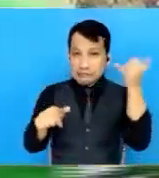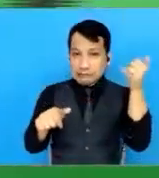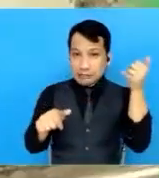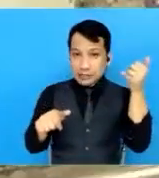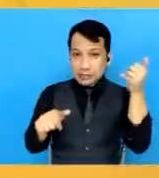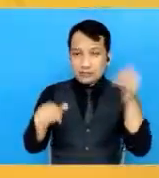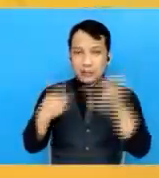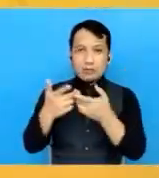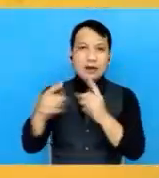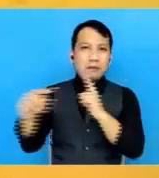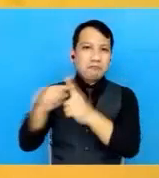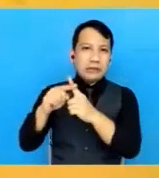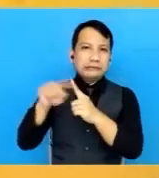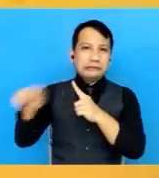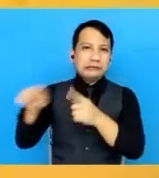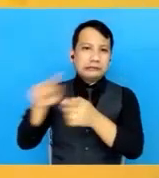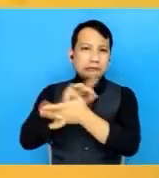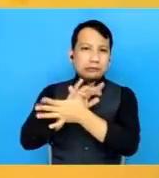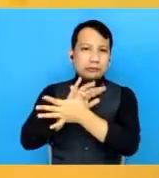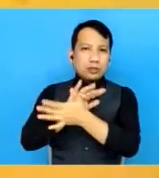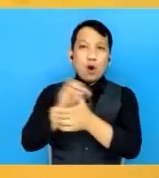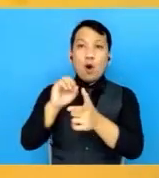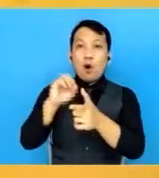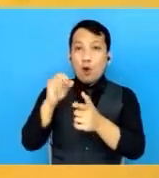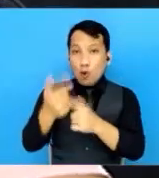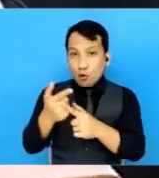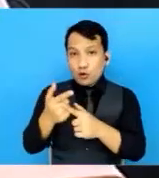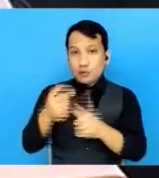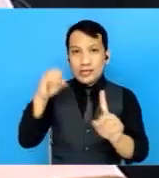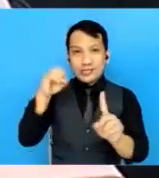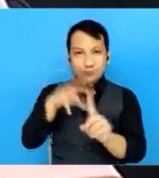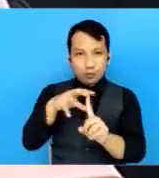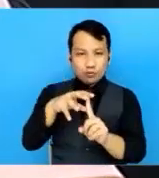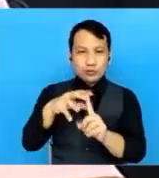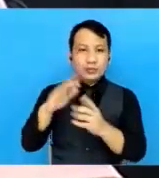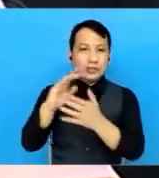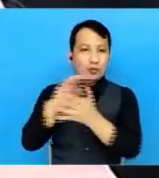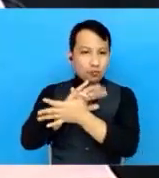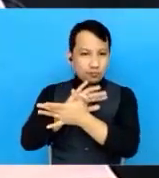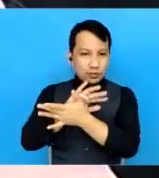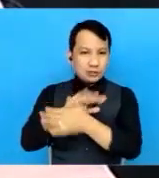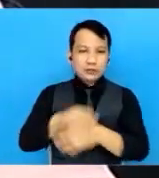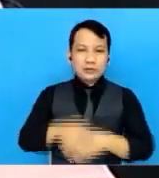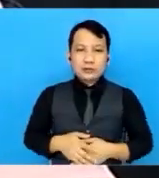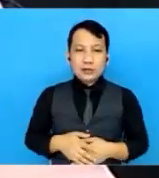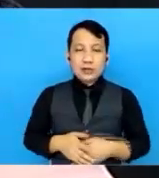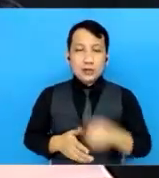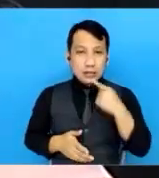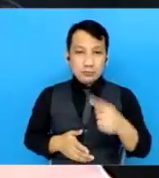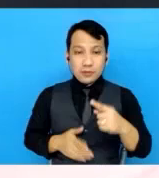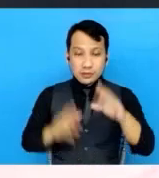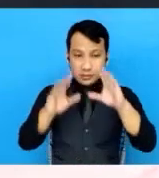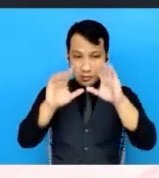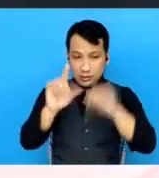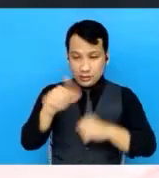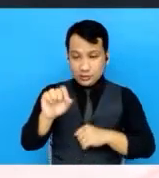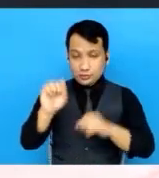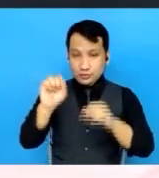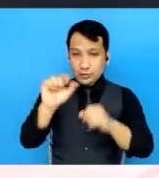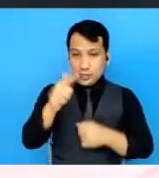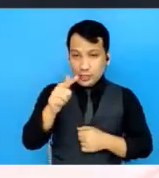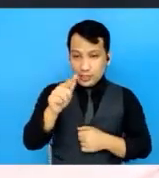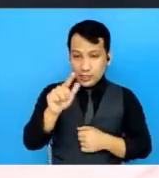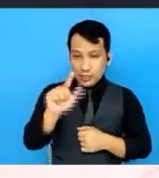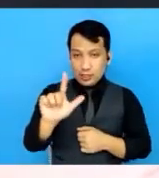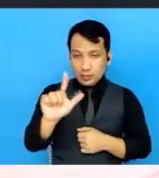COVID-19 positive o kaya close contact ang nakatira sa bahay. Sabi ng Pateros LGU, isa ito sa